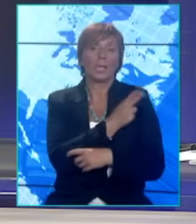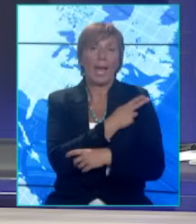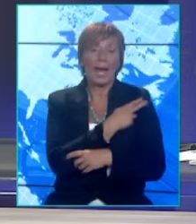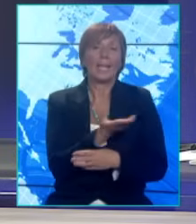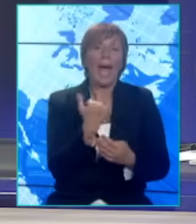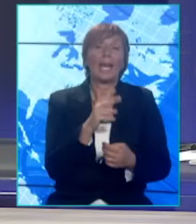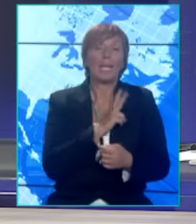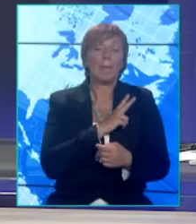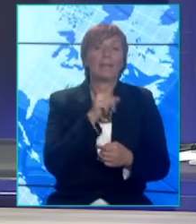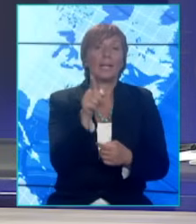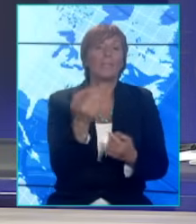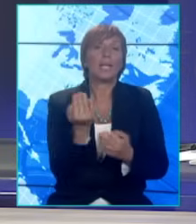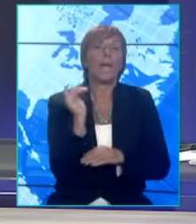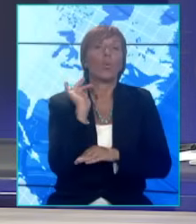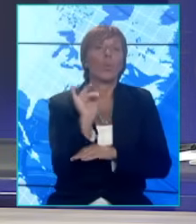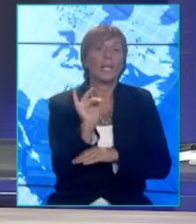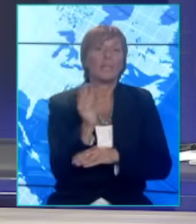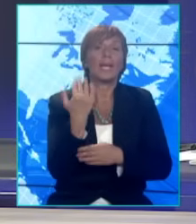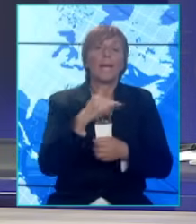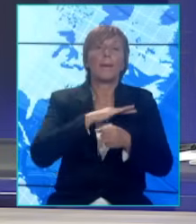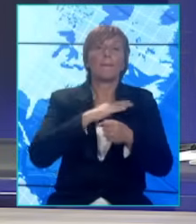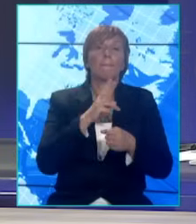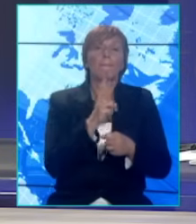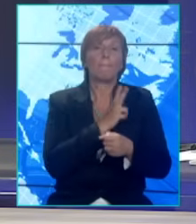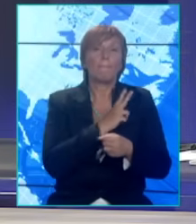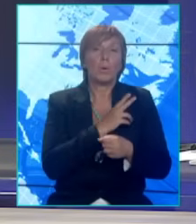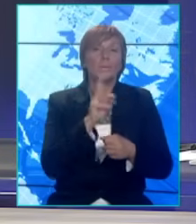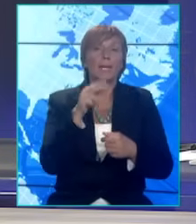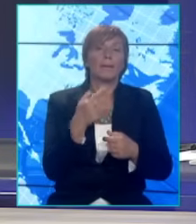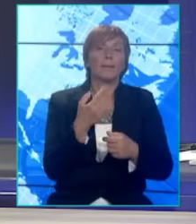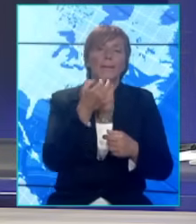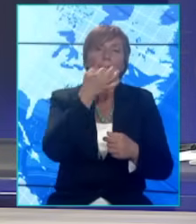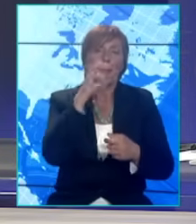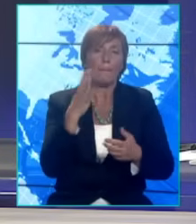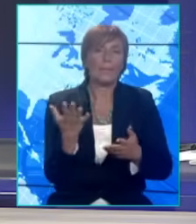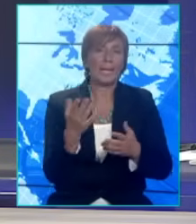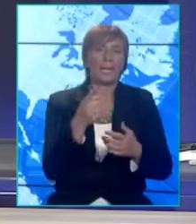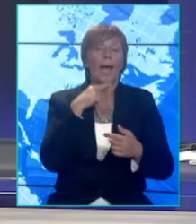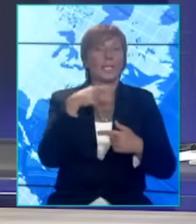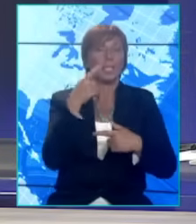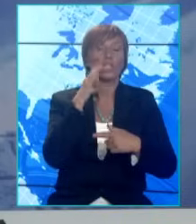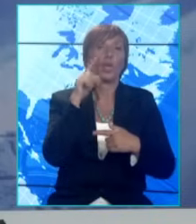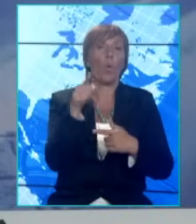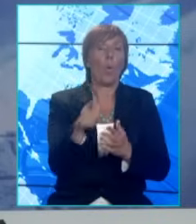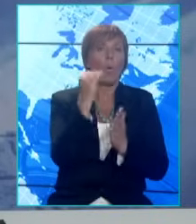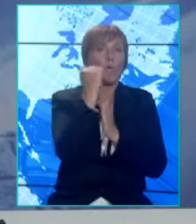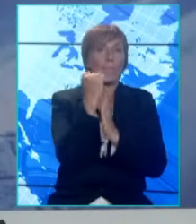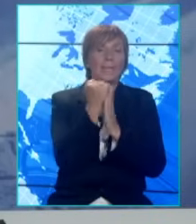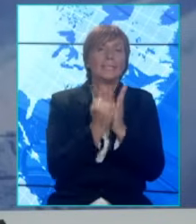imate li informaciju. Je li postignuta određena razina suglasnosti ili napretka kada je riječ o tom zakonu?